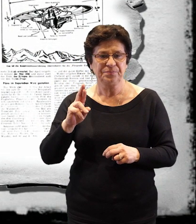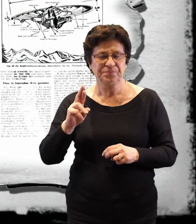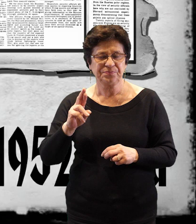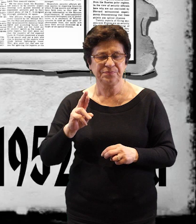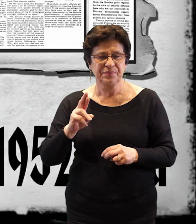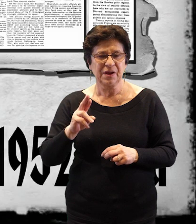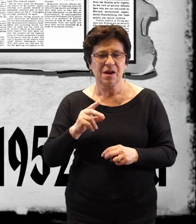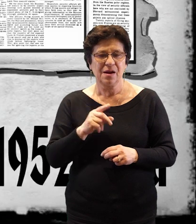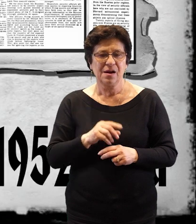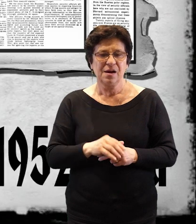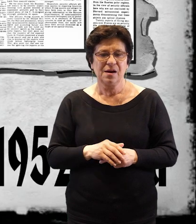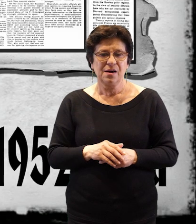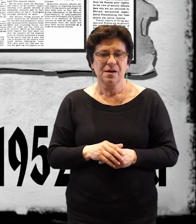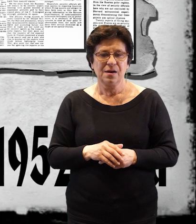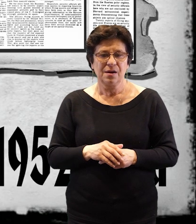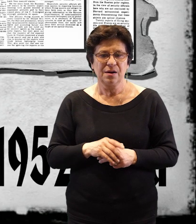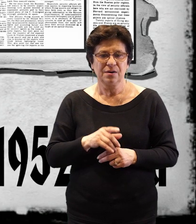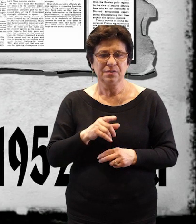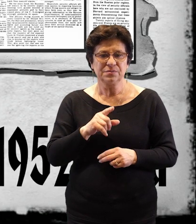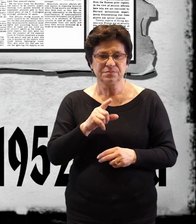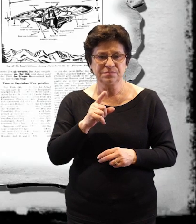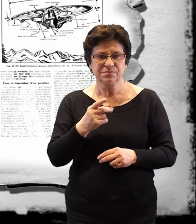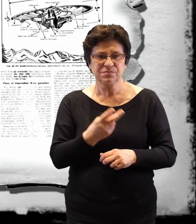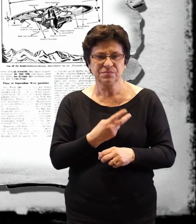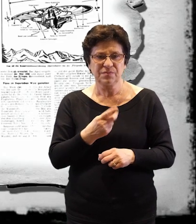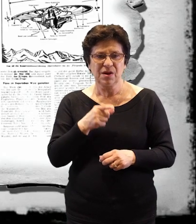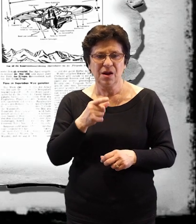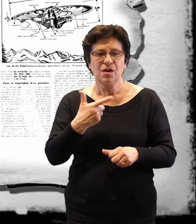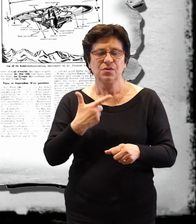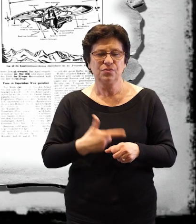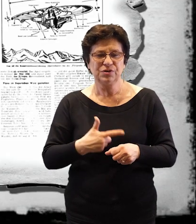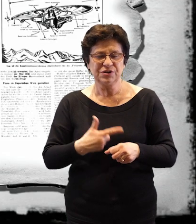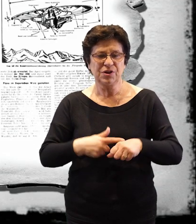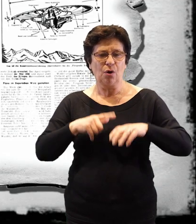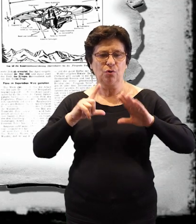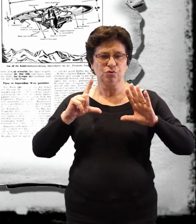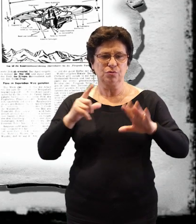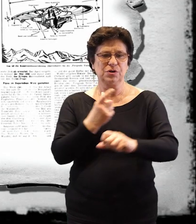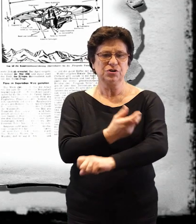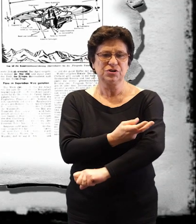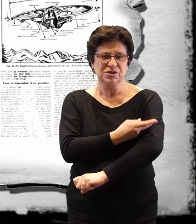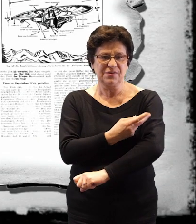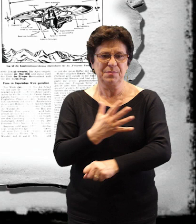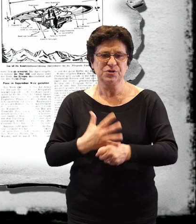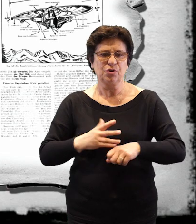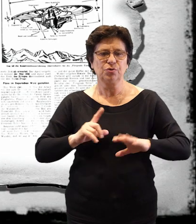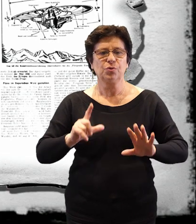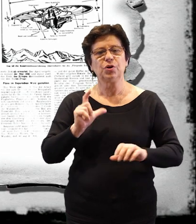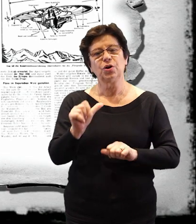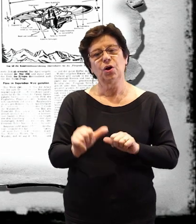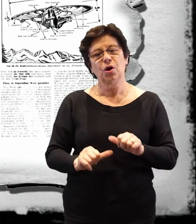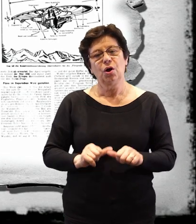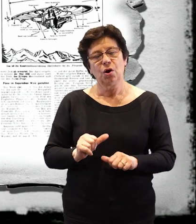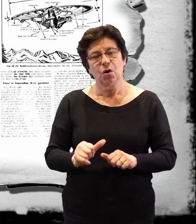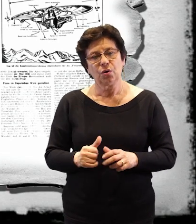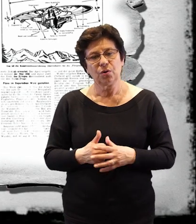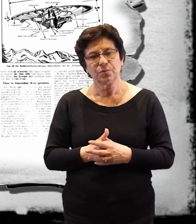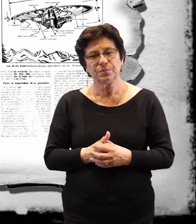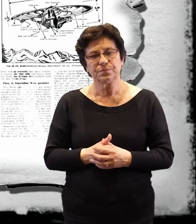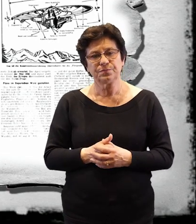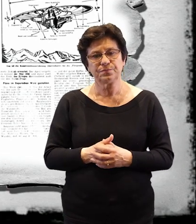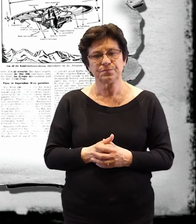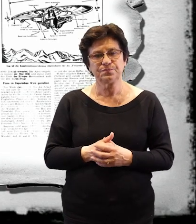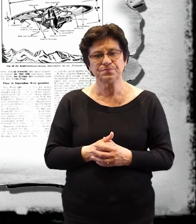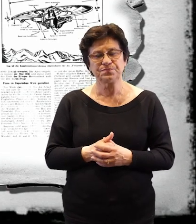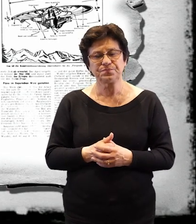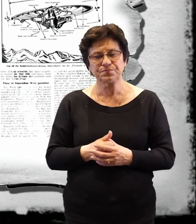Tamte artykuły były 7-14 czerwca, a tu nagle 27 czerwca Rudolf Schriever